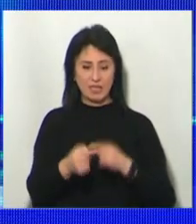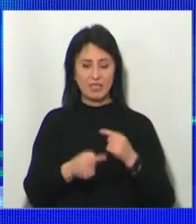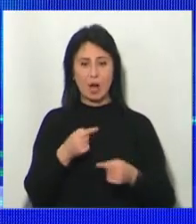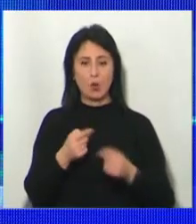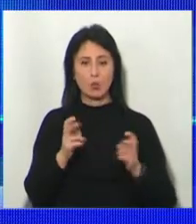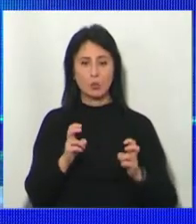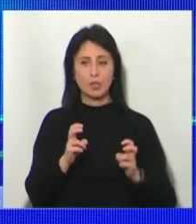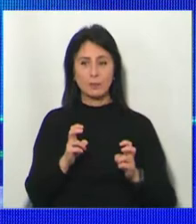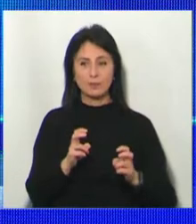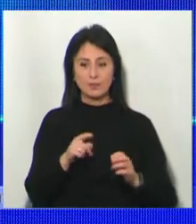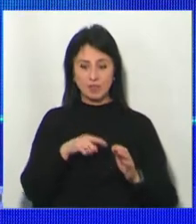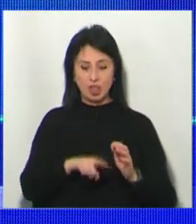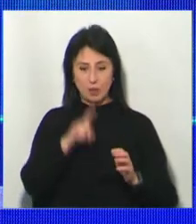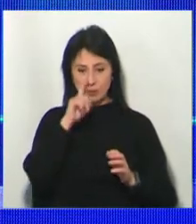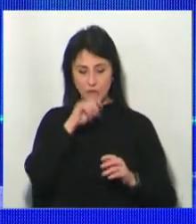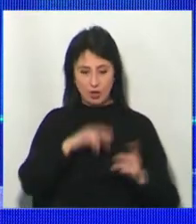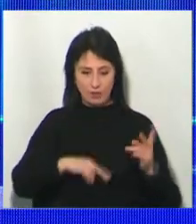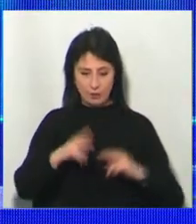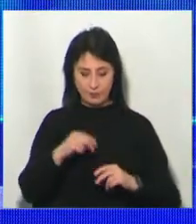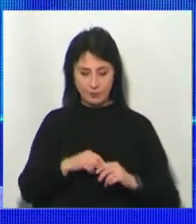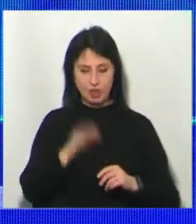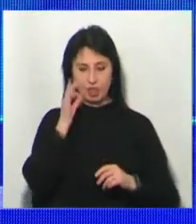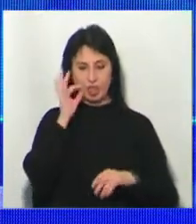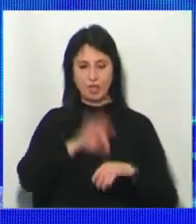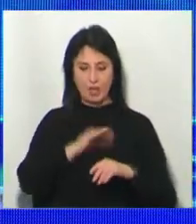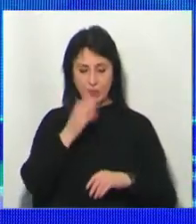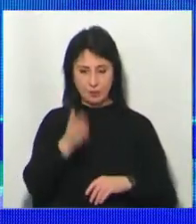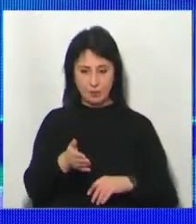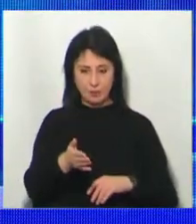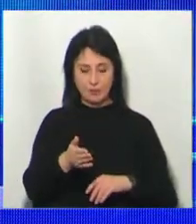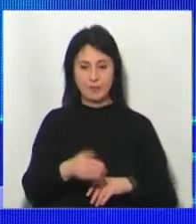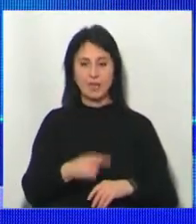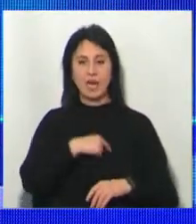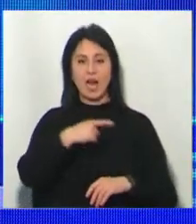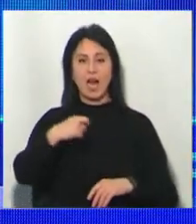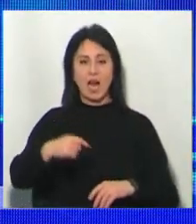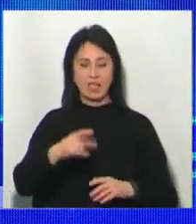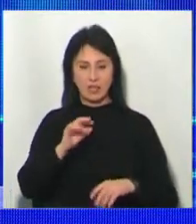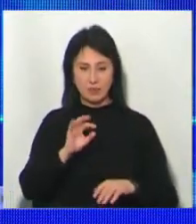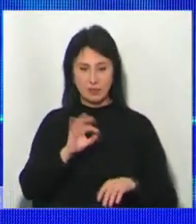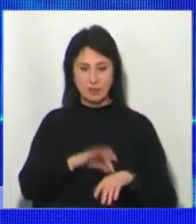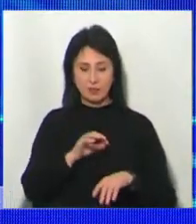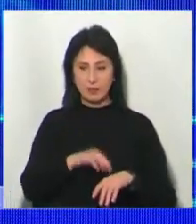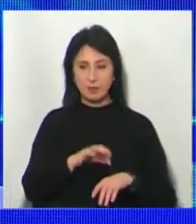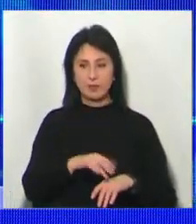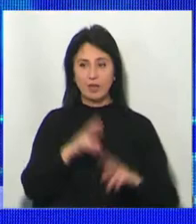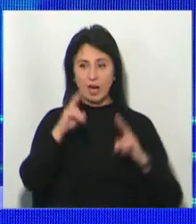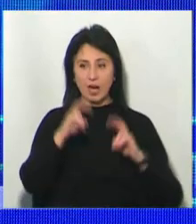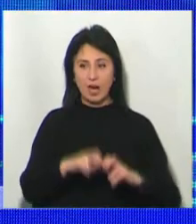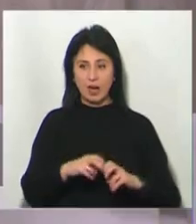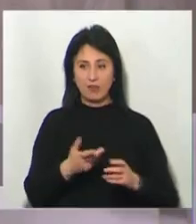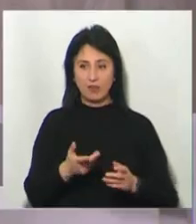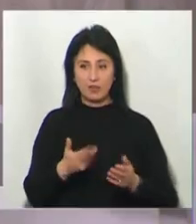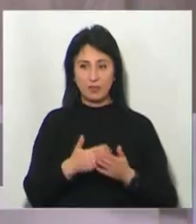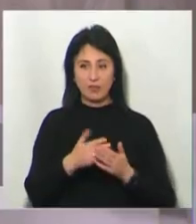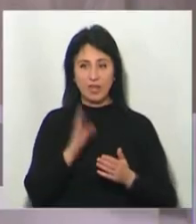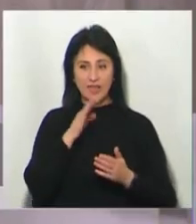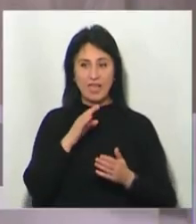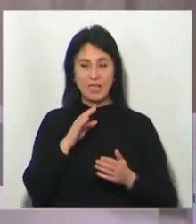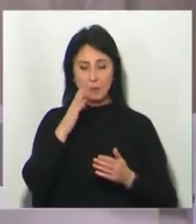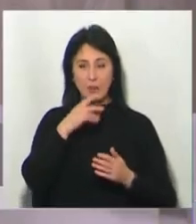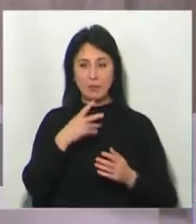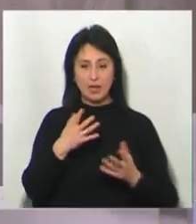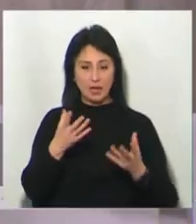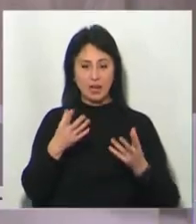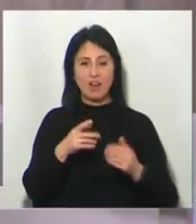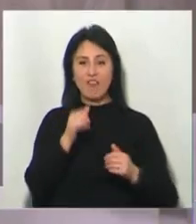Ანუ აი შარჯავას სვლის მოშლა, შაქრიანი დიაბეტი, კარდიოვასკულარული დაავადებები, მე განვიხილავ როგორც დედმამიშვილებს და რომელთაც